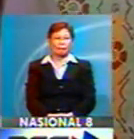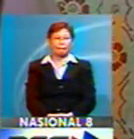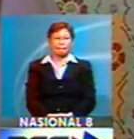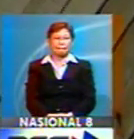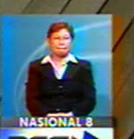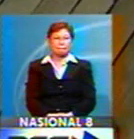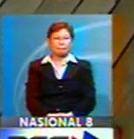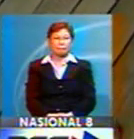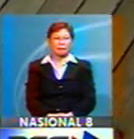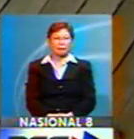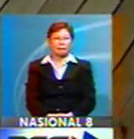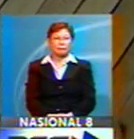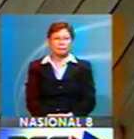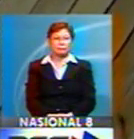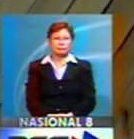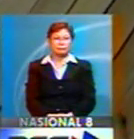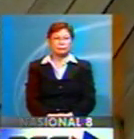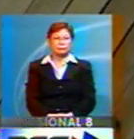ada.